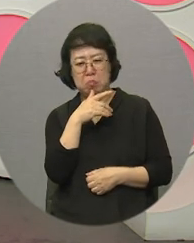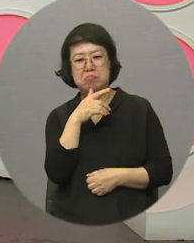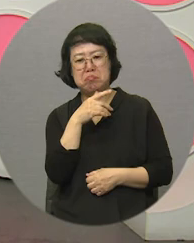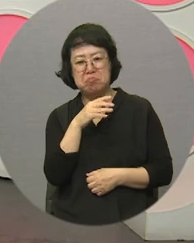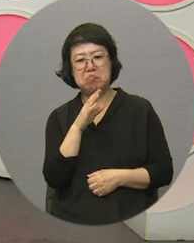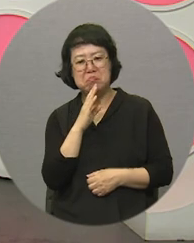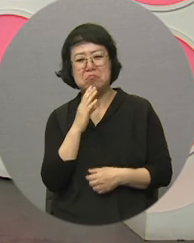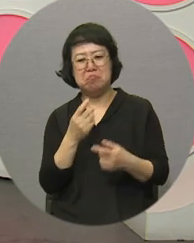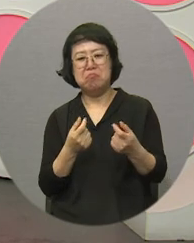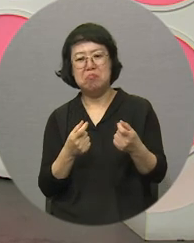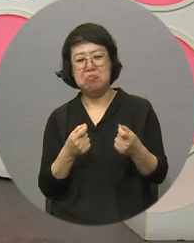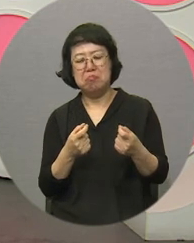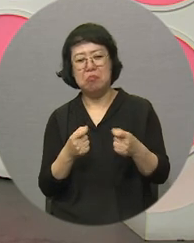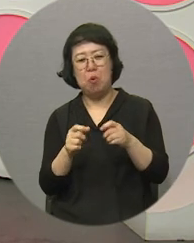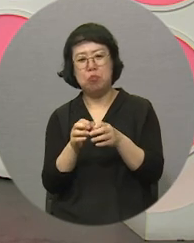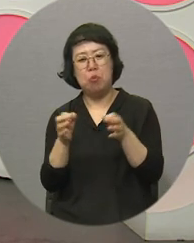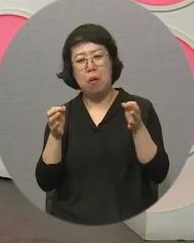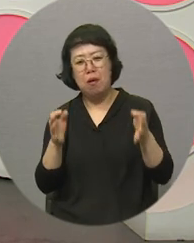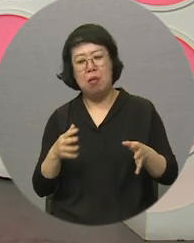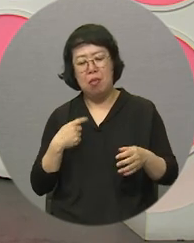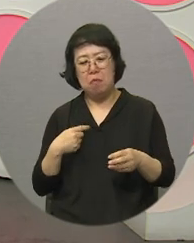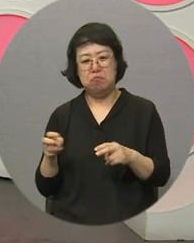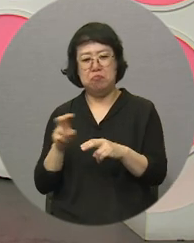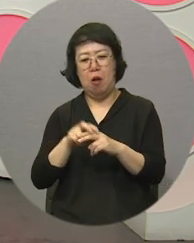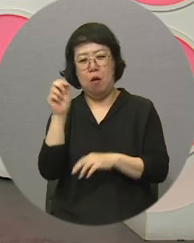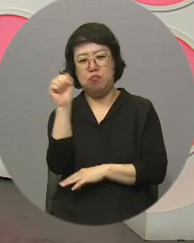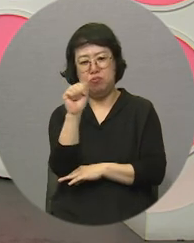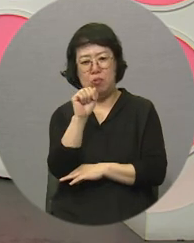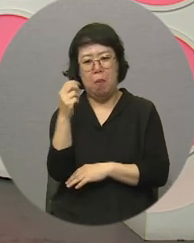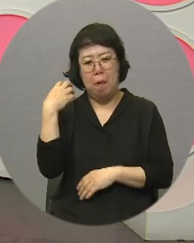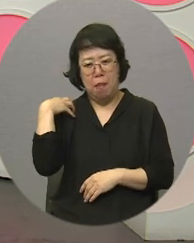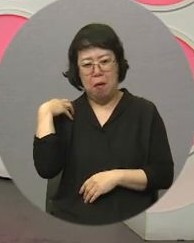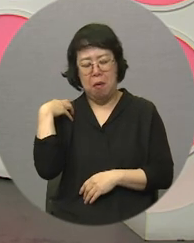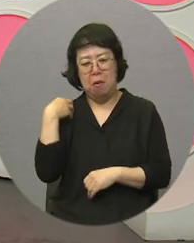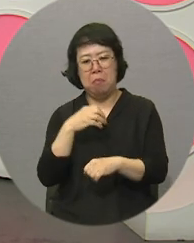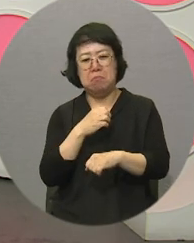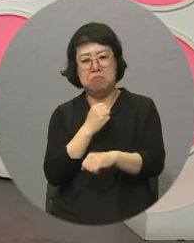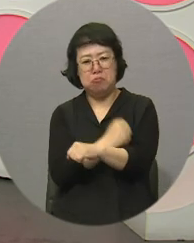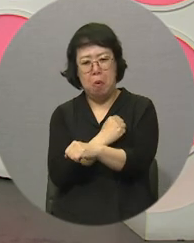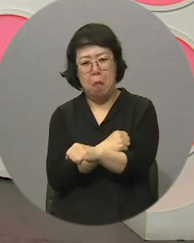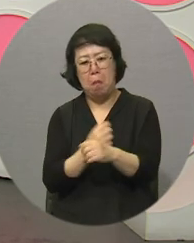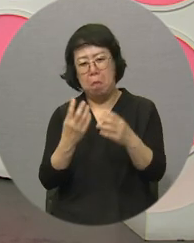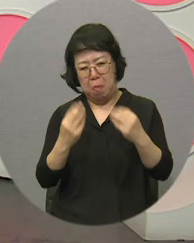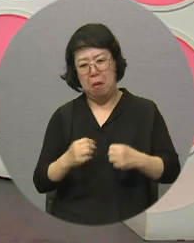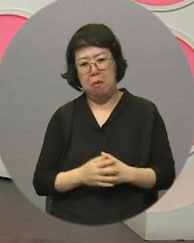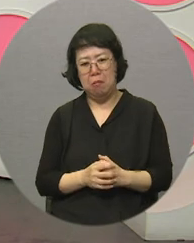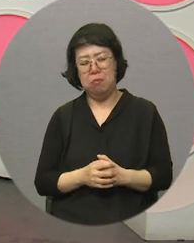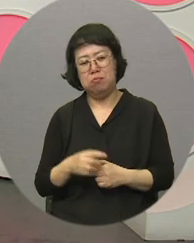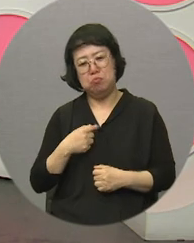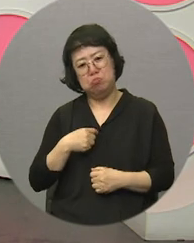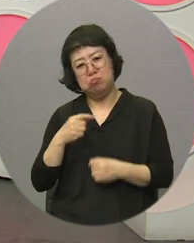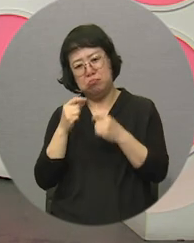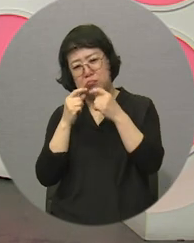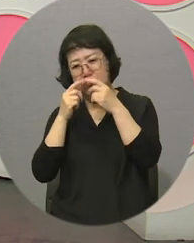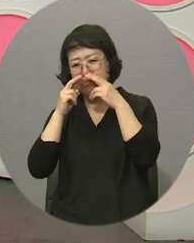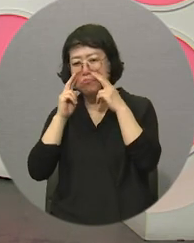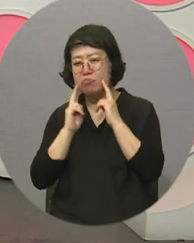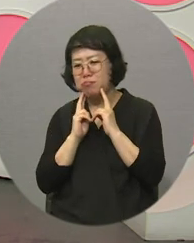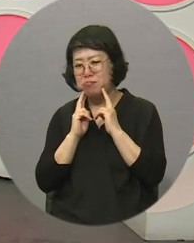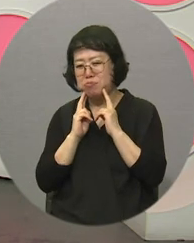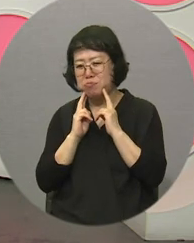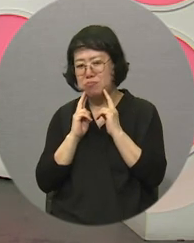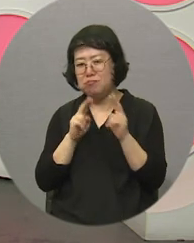그치, 그동안 많이 힘들었지? 라며 어쩐지 아내가 슬퍼 보였습니다.